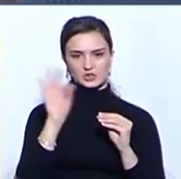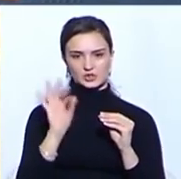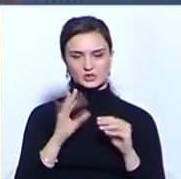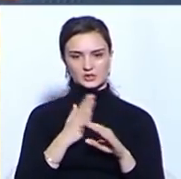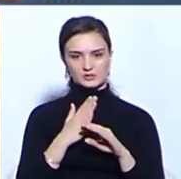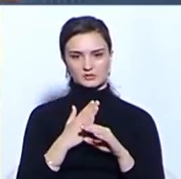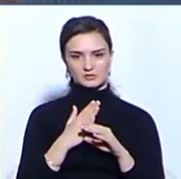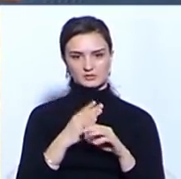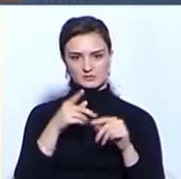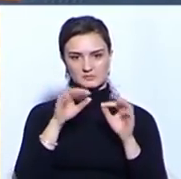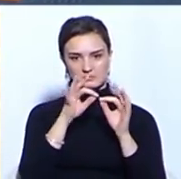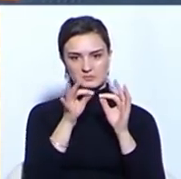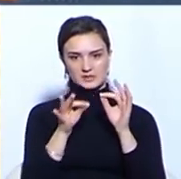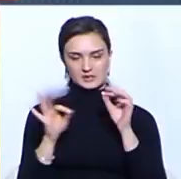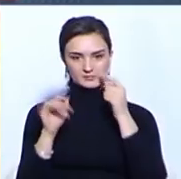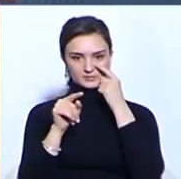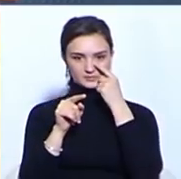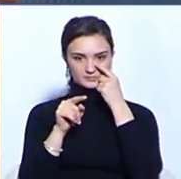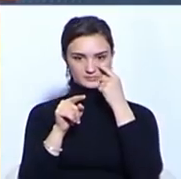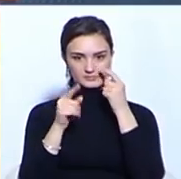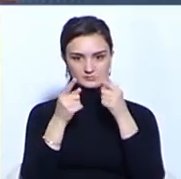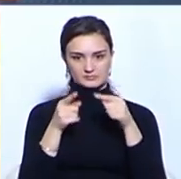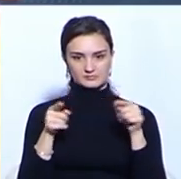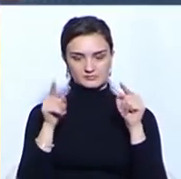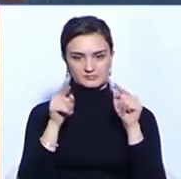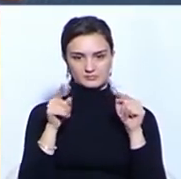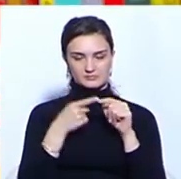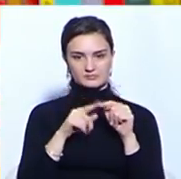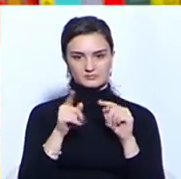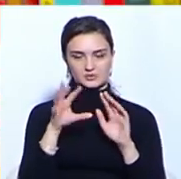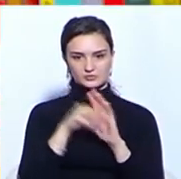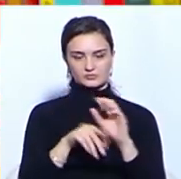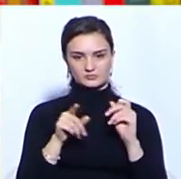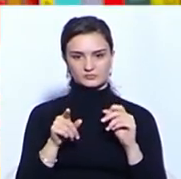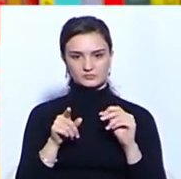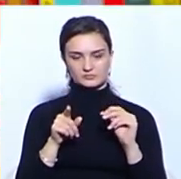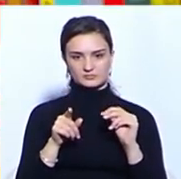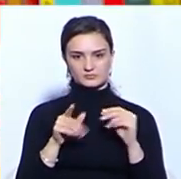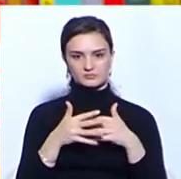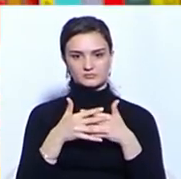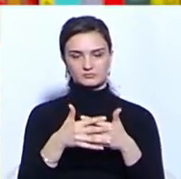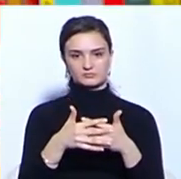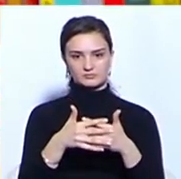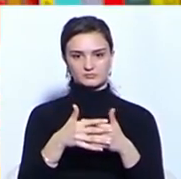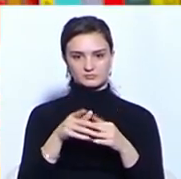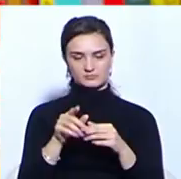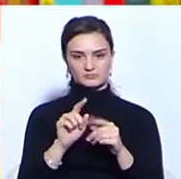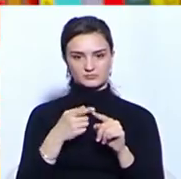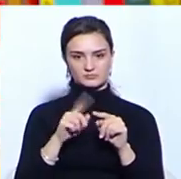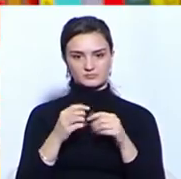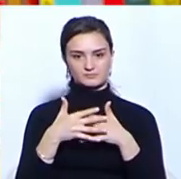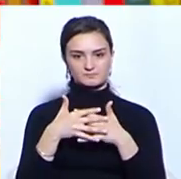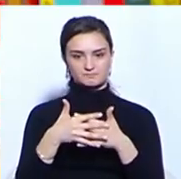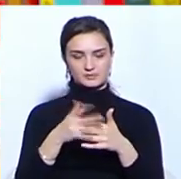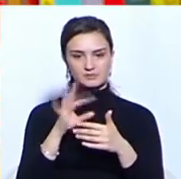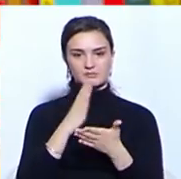არის მილებში. დიახ. ამათ ქვია ფალოპიუსის მილები, მათში ჩანერგვა და ორსულობის და.